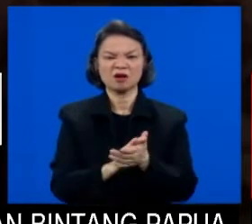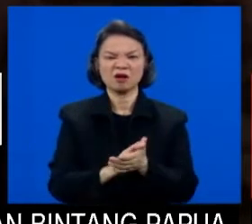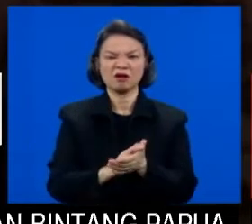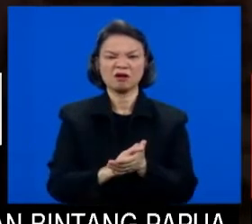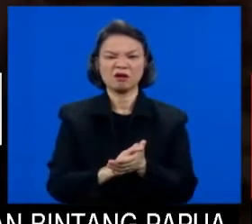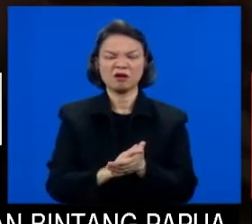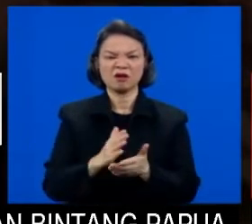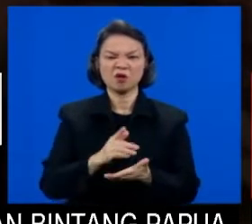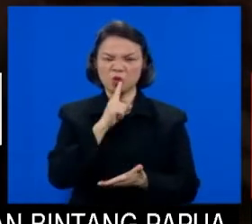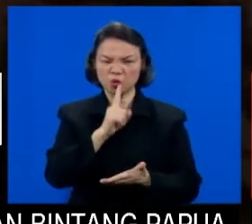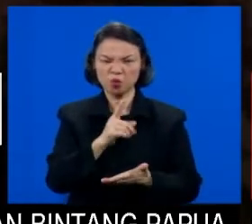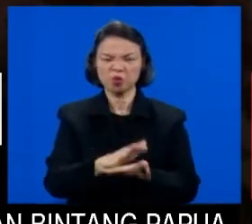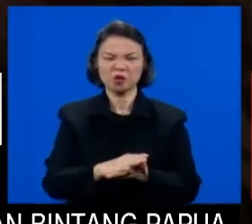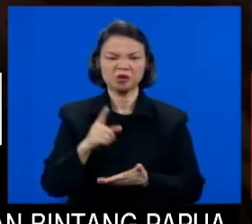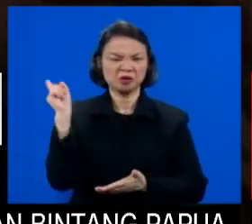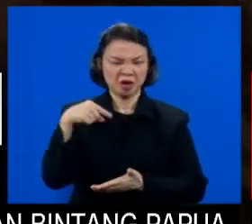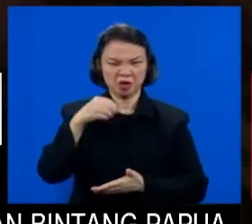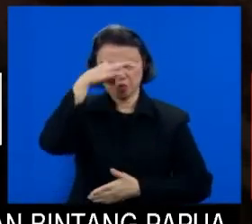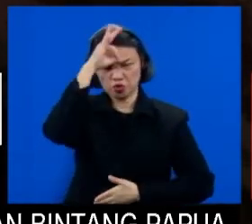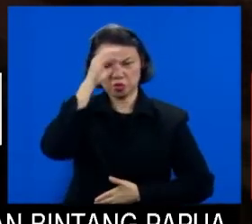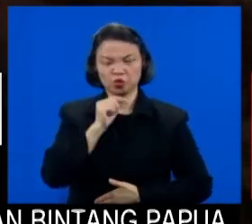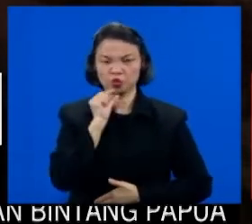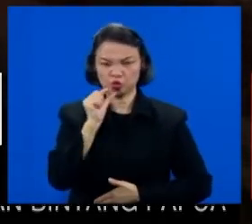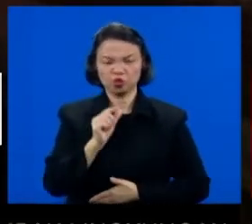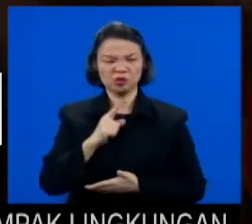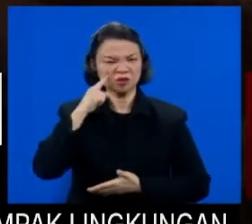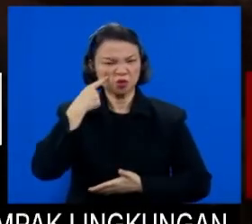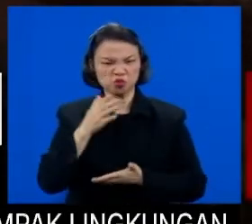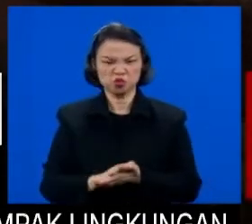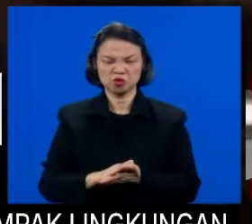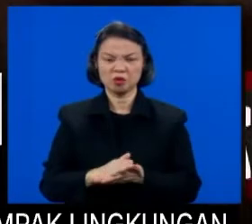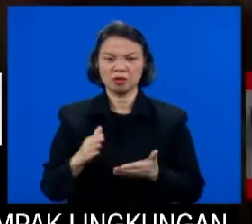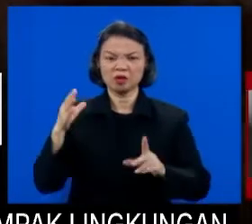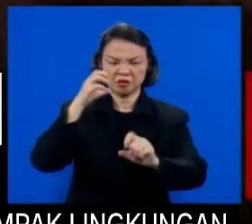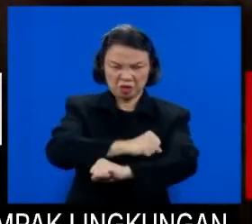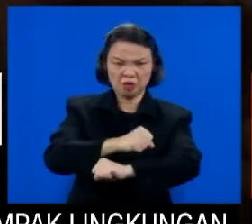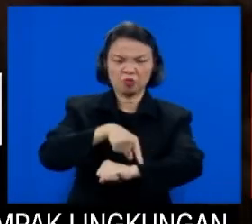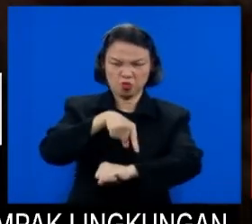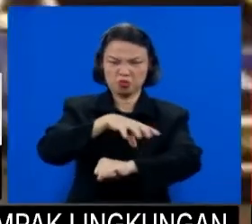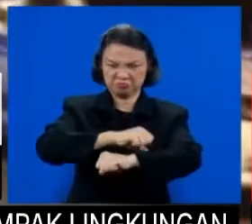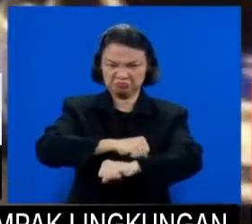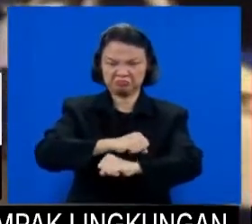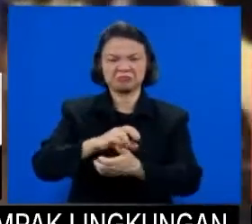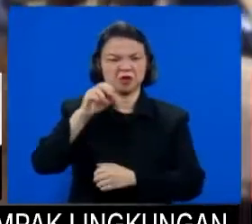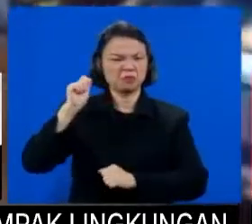dari Polres maupun Polda untuk serius menuntaskan kasus ini untuk segera diadili di persidangan gitu.